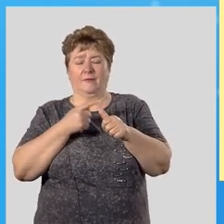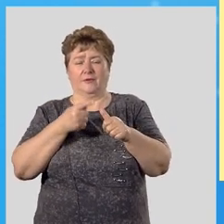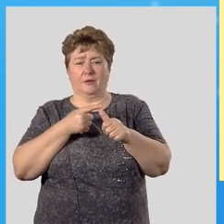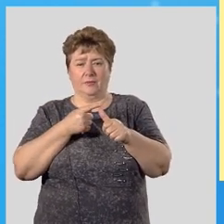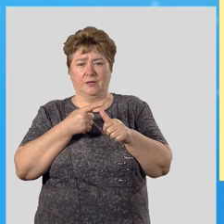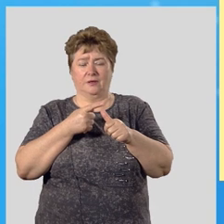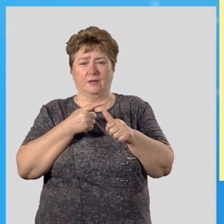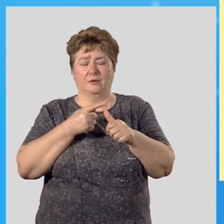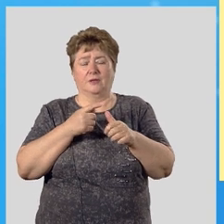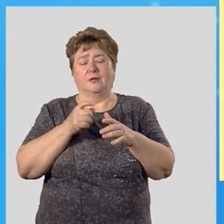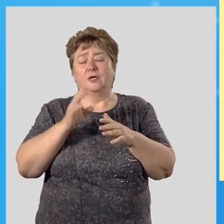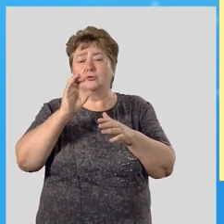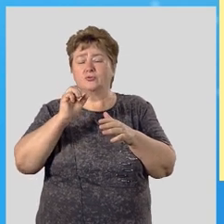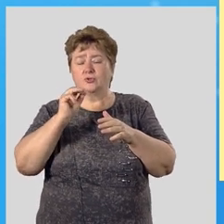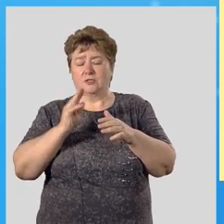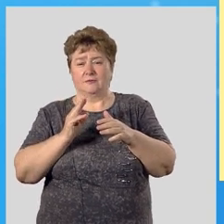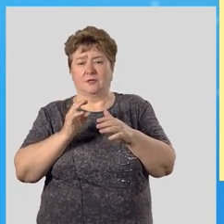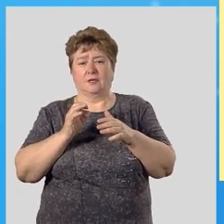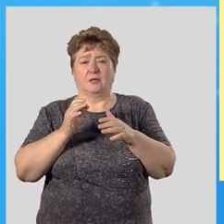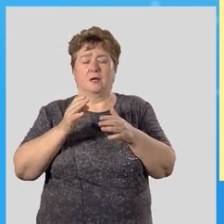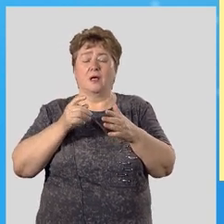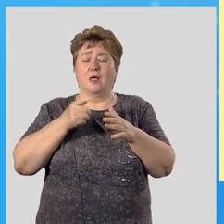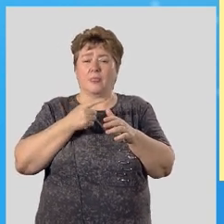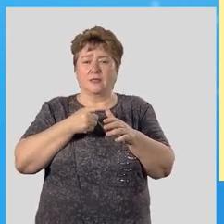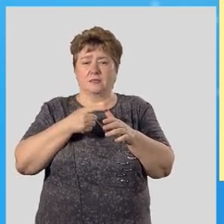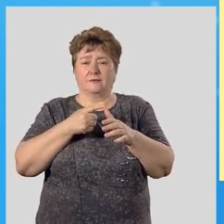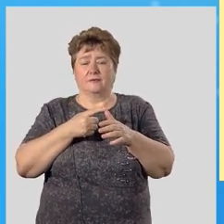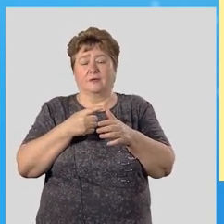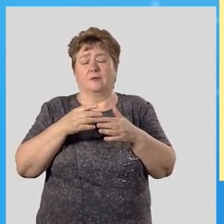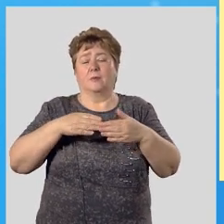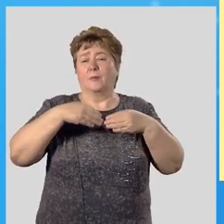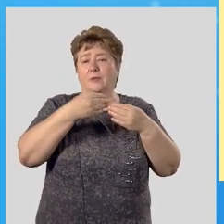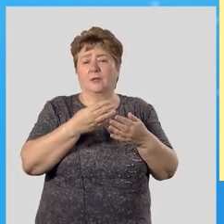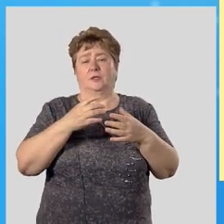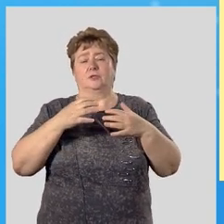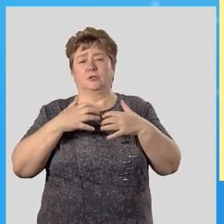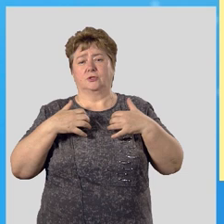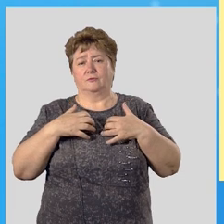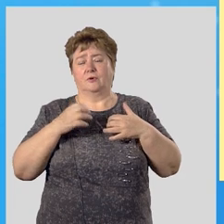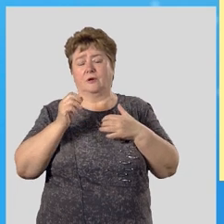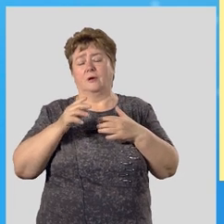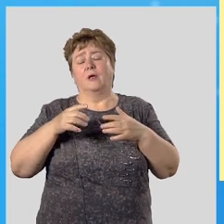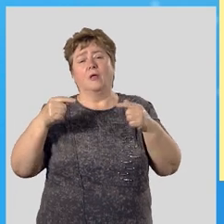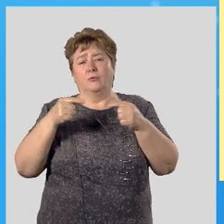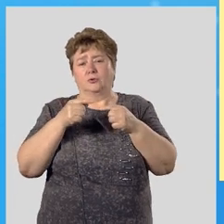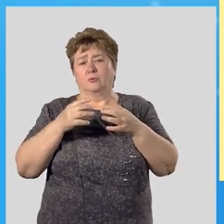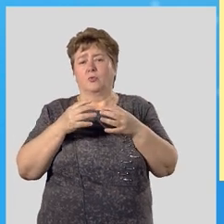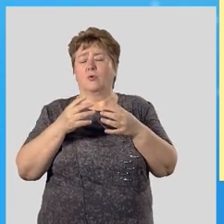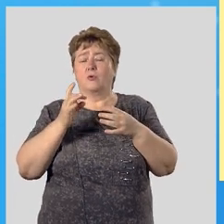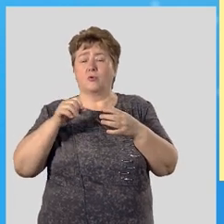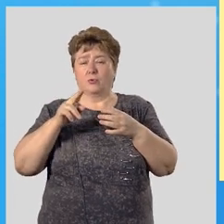этого имени, существительное, обозначает принадлежность животного к определенному